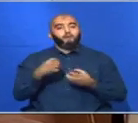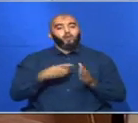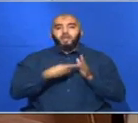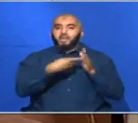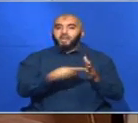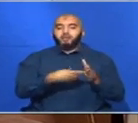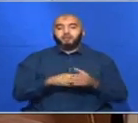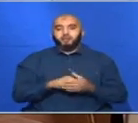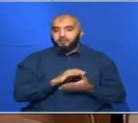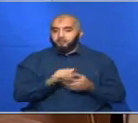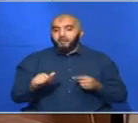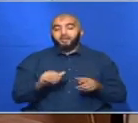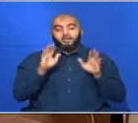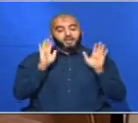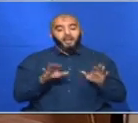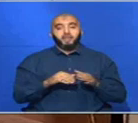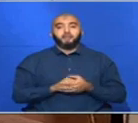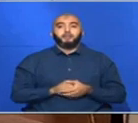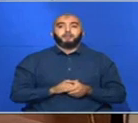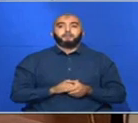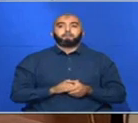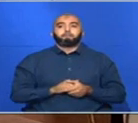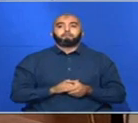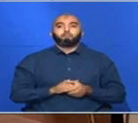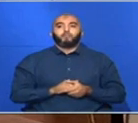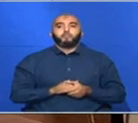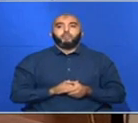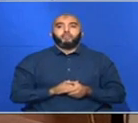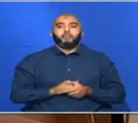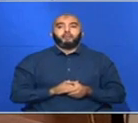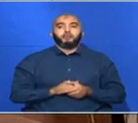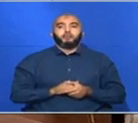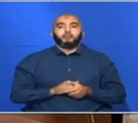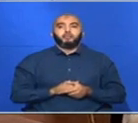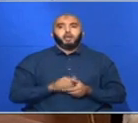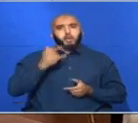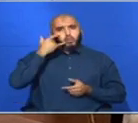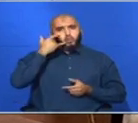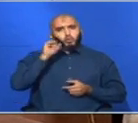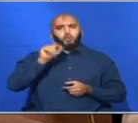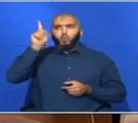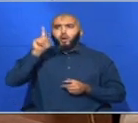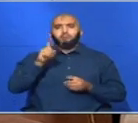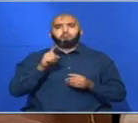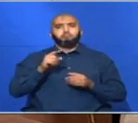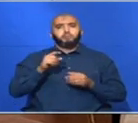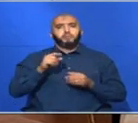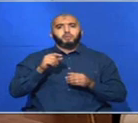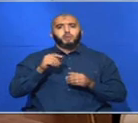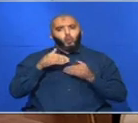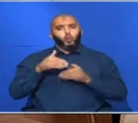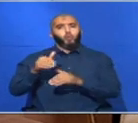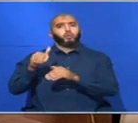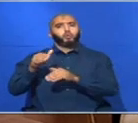ان شاء الله ان قمت بالاستمرار على هذه العاده فذلك كافل يعني